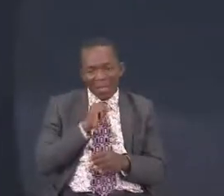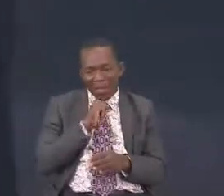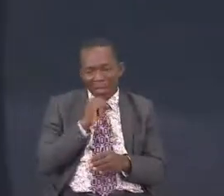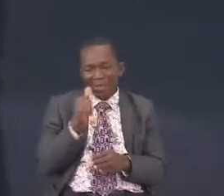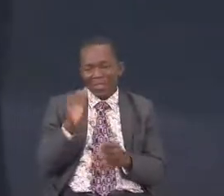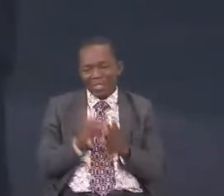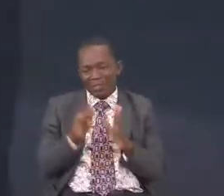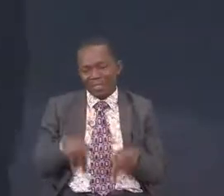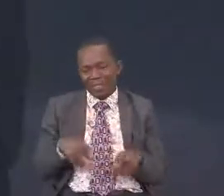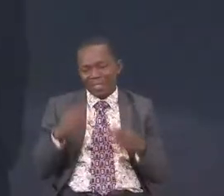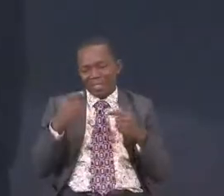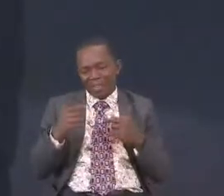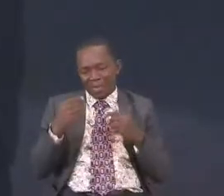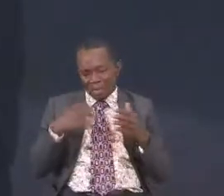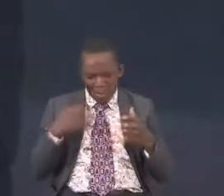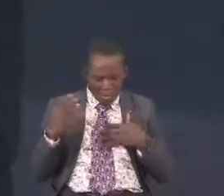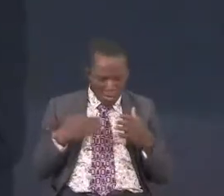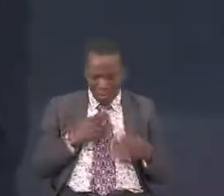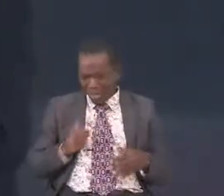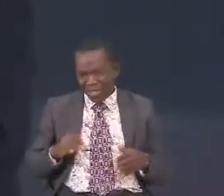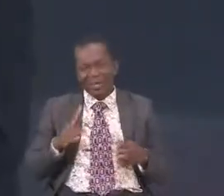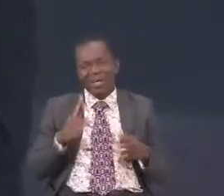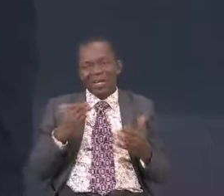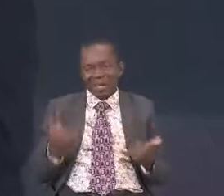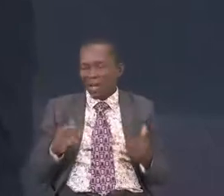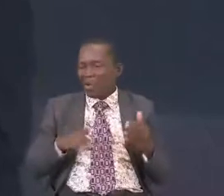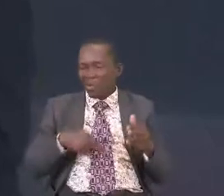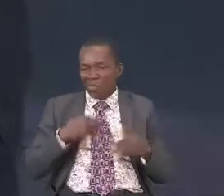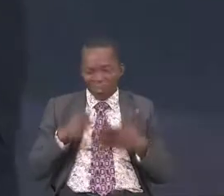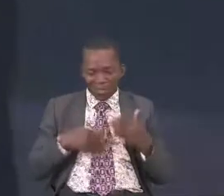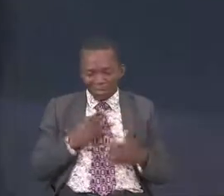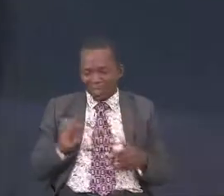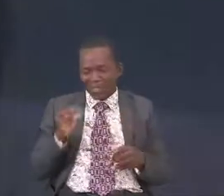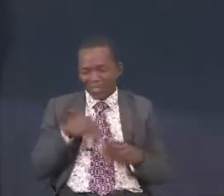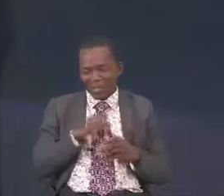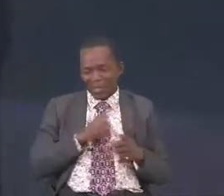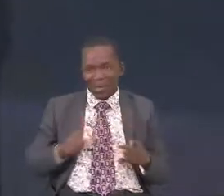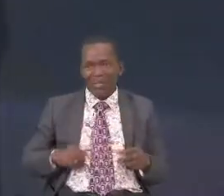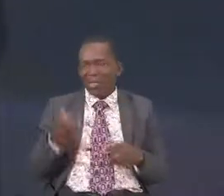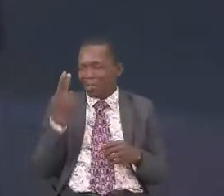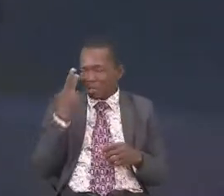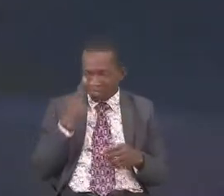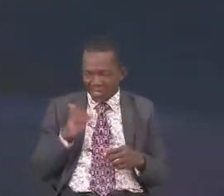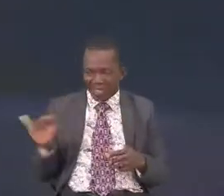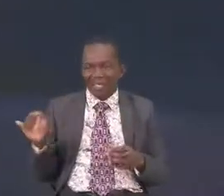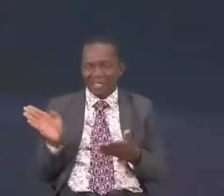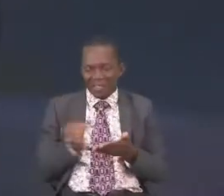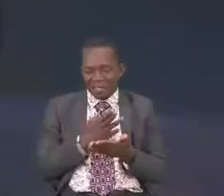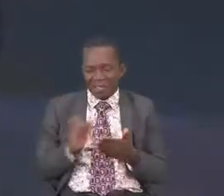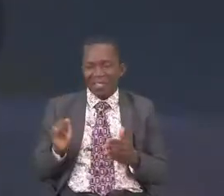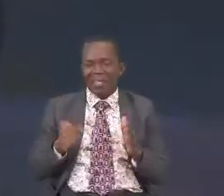se plaint, tu te réjouis dans le Seigneur, et tu chantes, et tu es content, et tu es excité, parce que tu